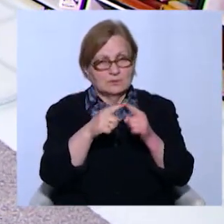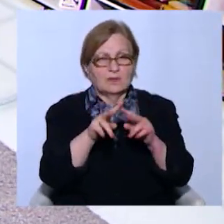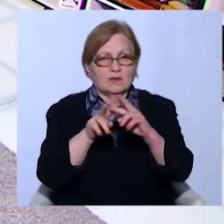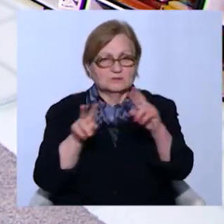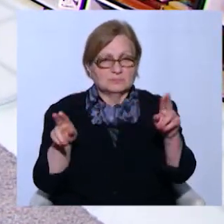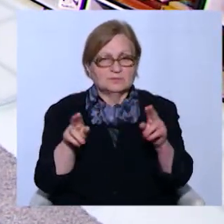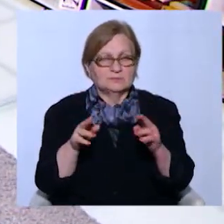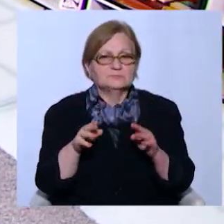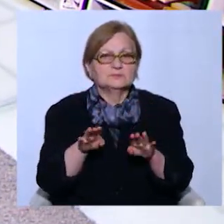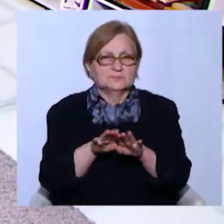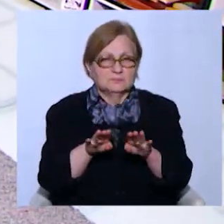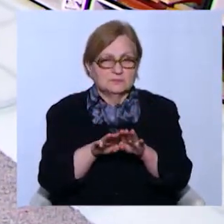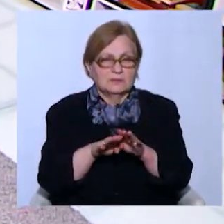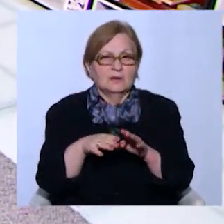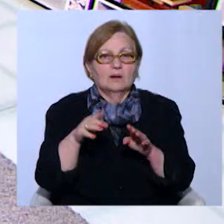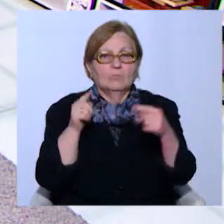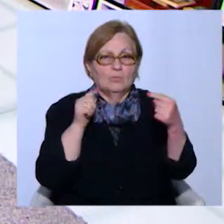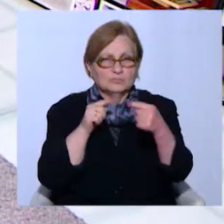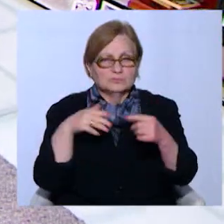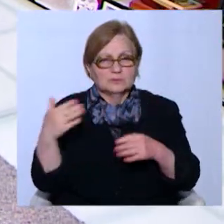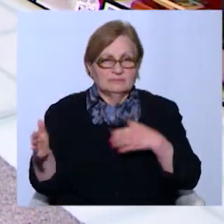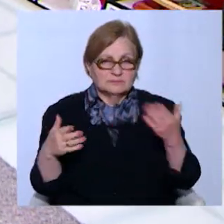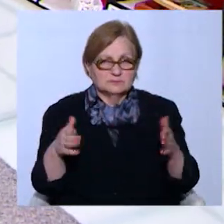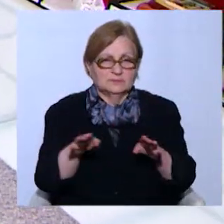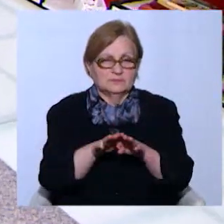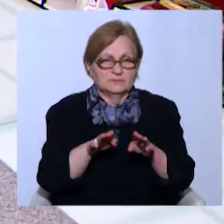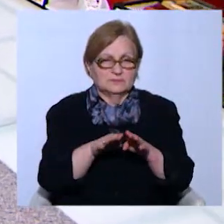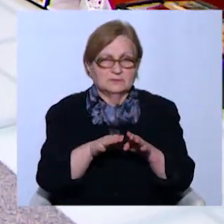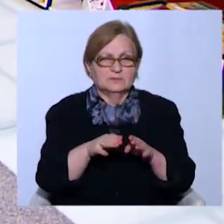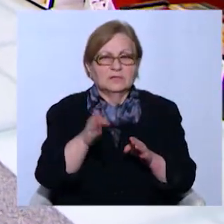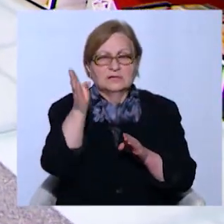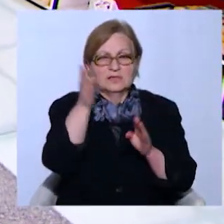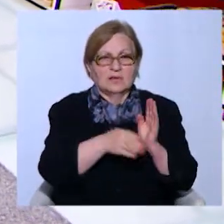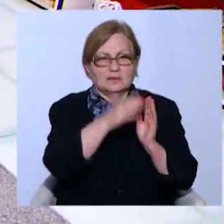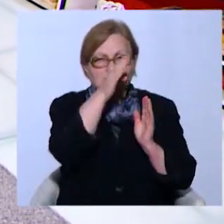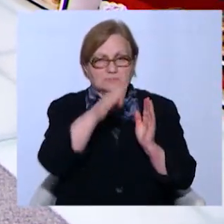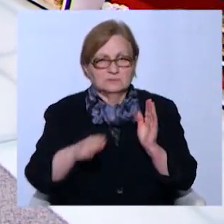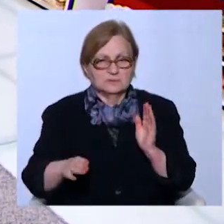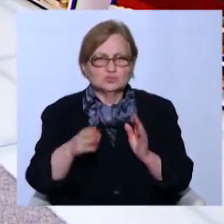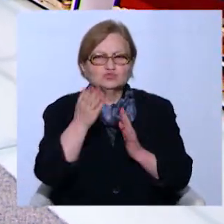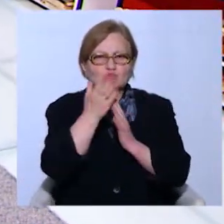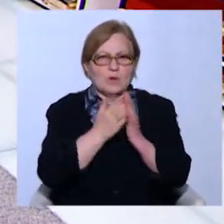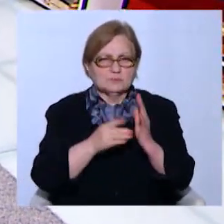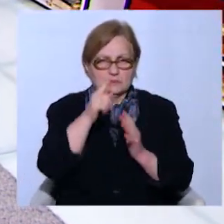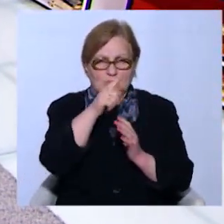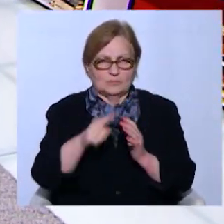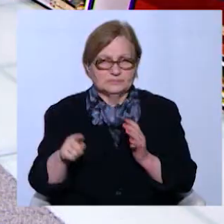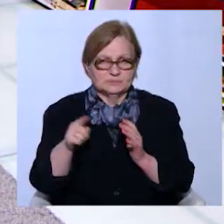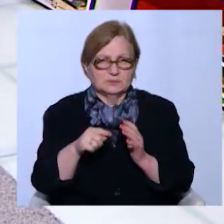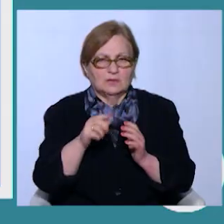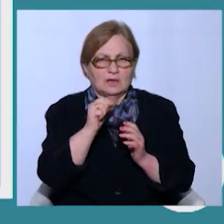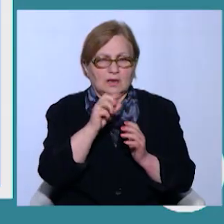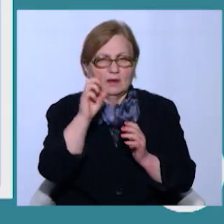ერთმანეთის ტოლია, მოპირდაპირე გვერდები ერთმანეთის ტოლია და დიაგონალები გადაკვეთის წერტილით ერთმანეთს შუაზე ყოფს. ანუ AB